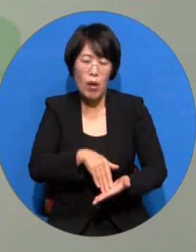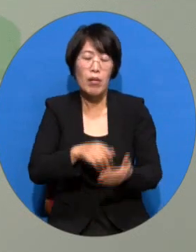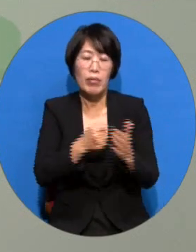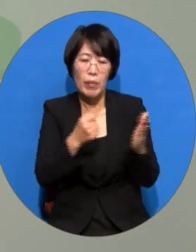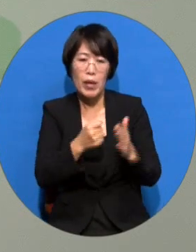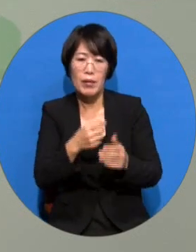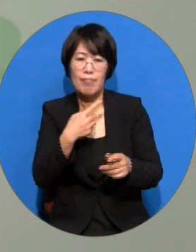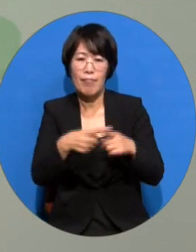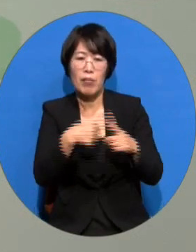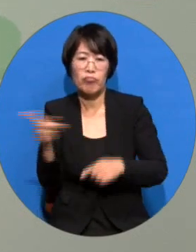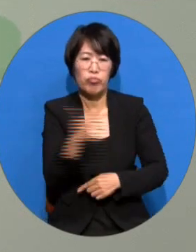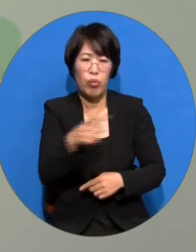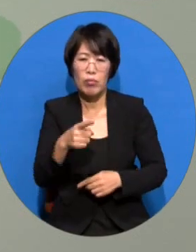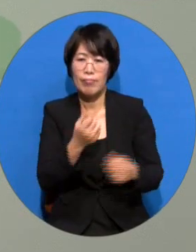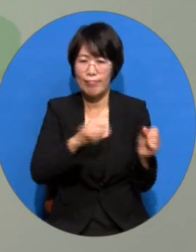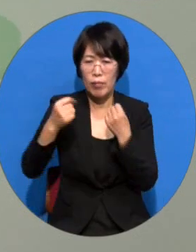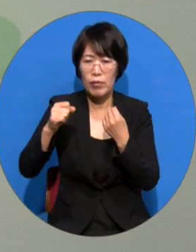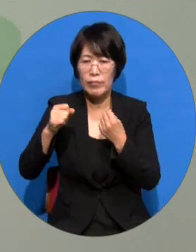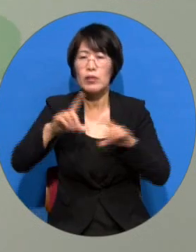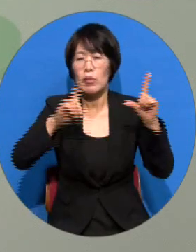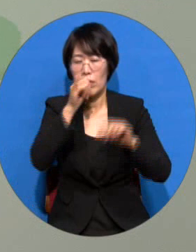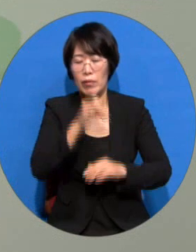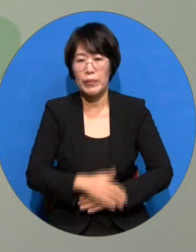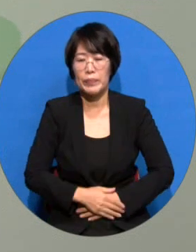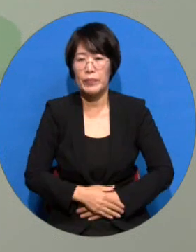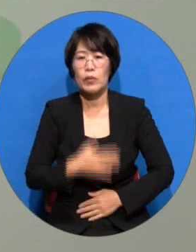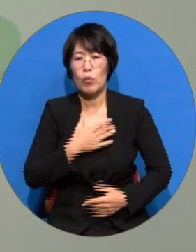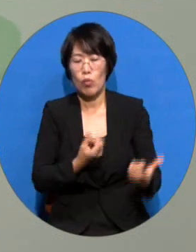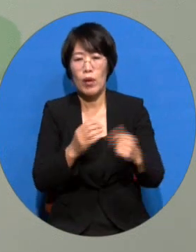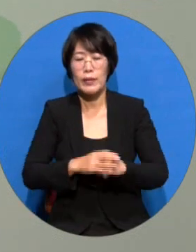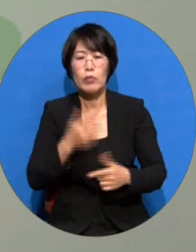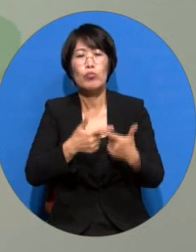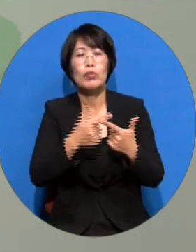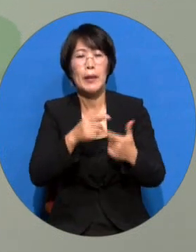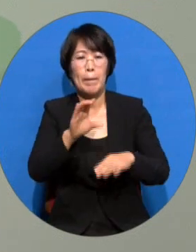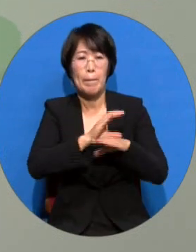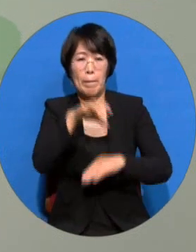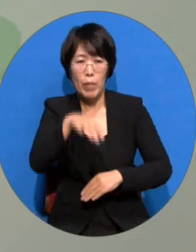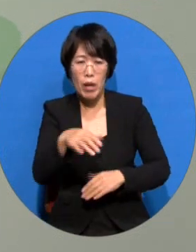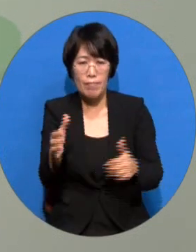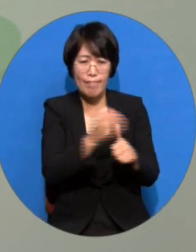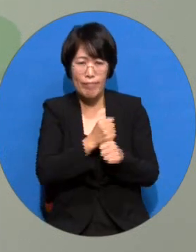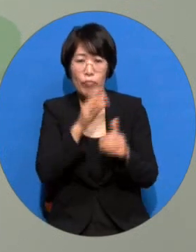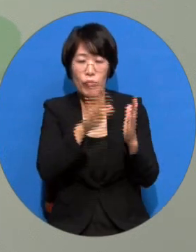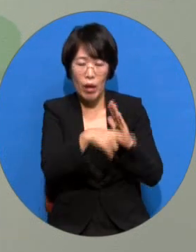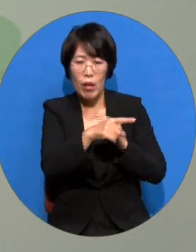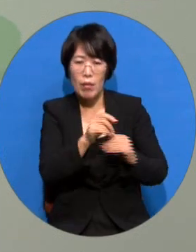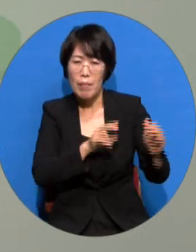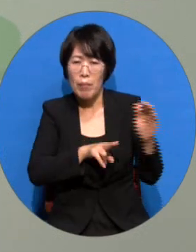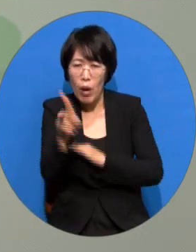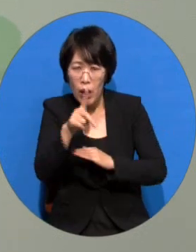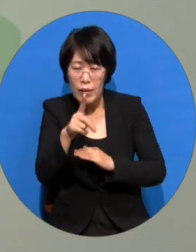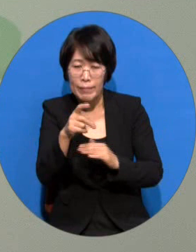흉기로 위협하거나 도주 하려는 성향이 있습니다 저희도 부산 pc 방에서 검거하는 과정에서 도주하던